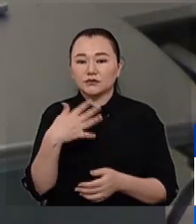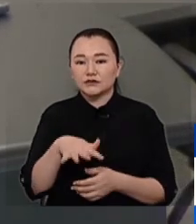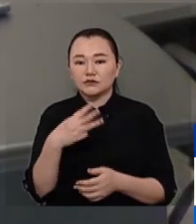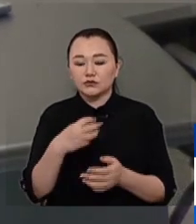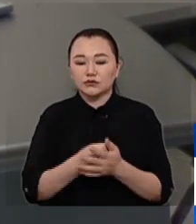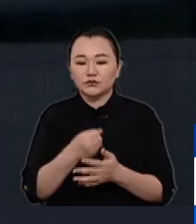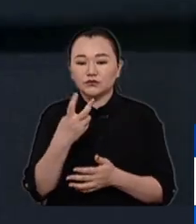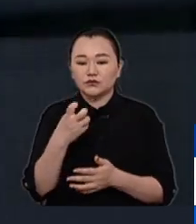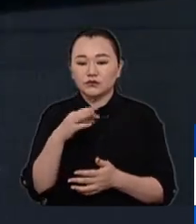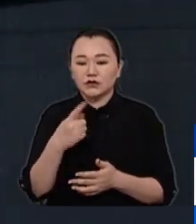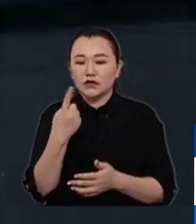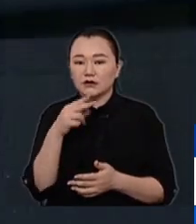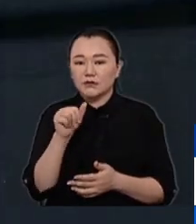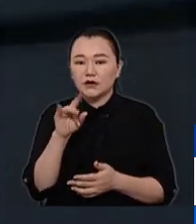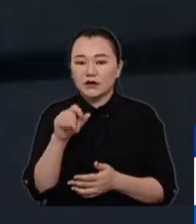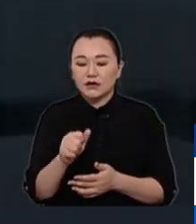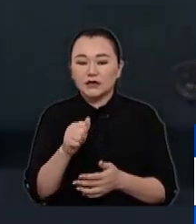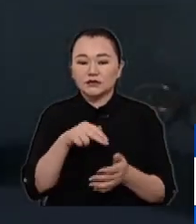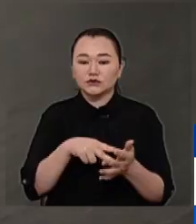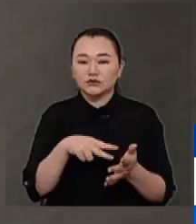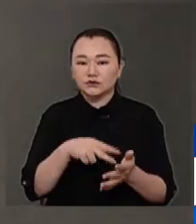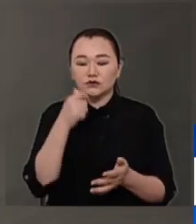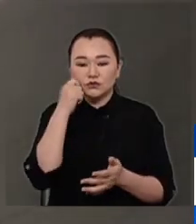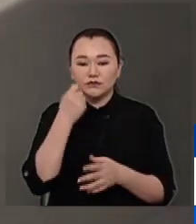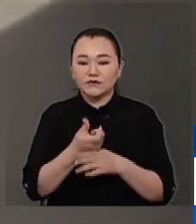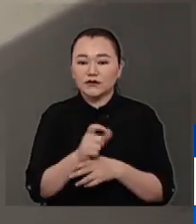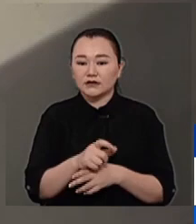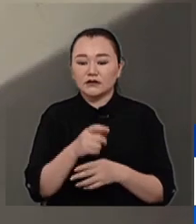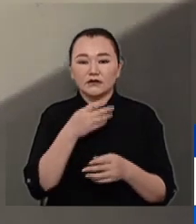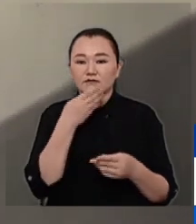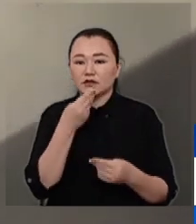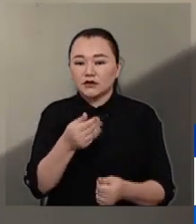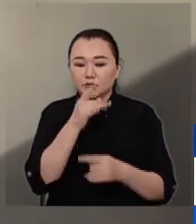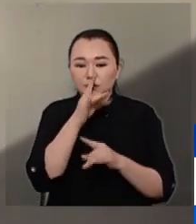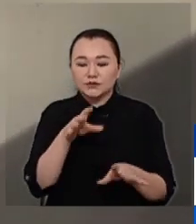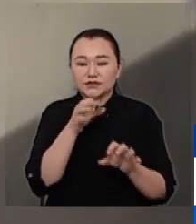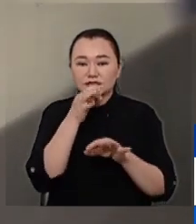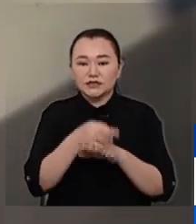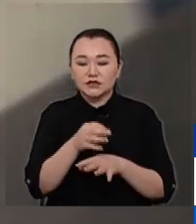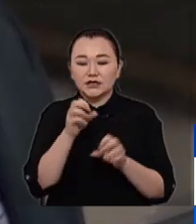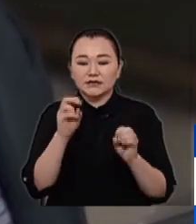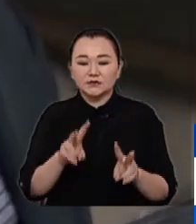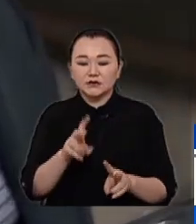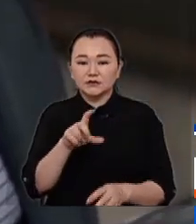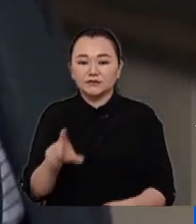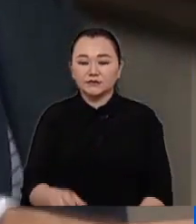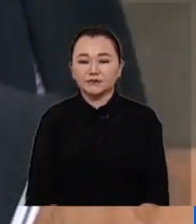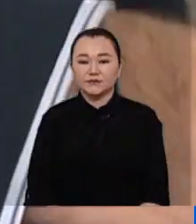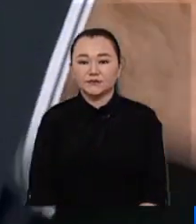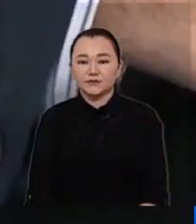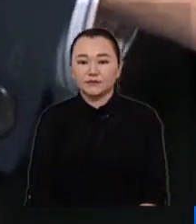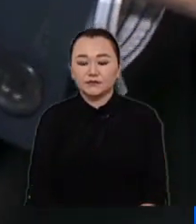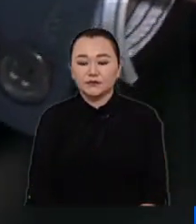53 до 200 тенге за пару. И на стоимости обуви это не отразится, отмечают эксперты. Динара Нургалиева, Дидар Елилов,